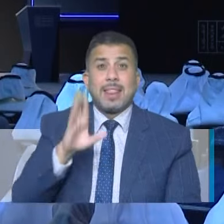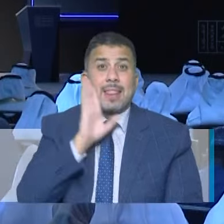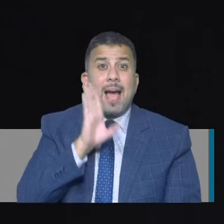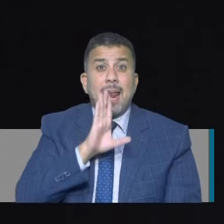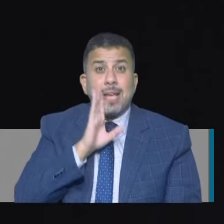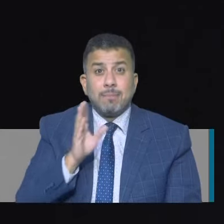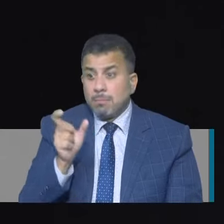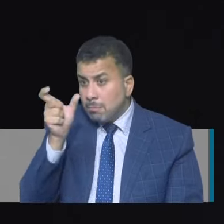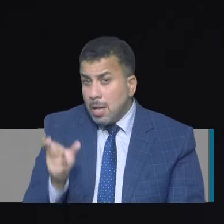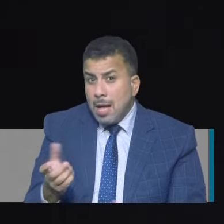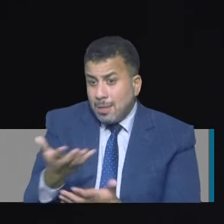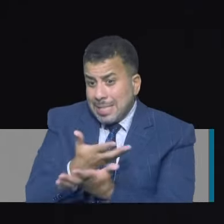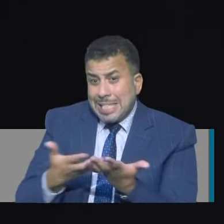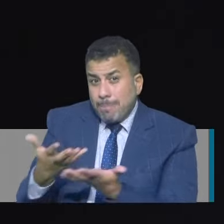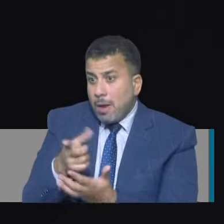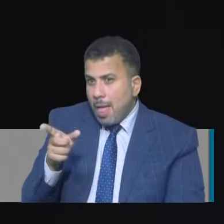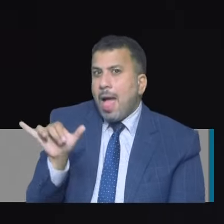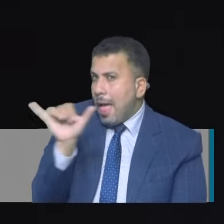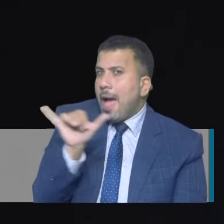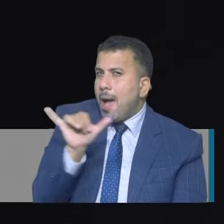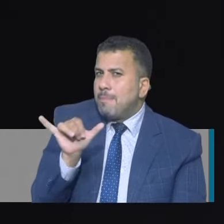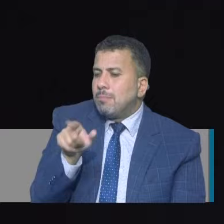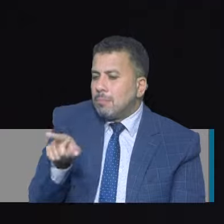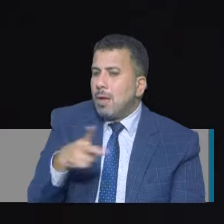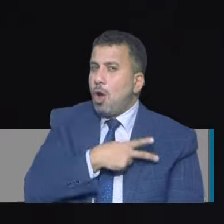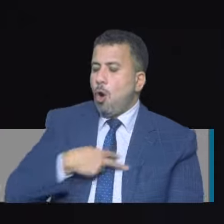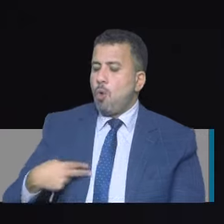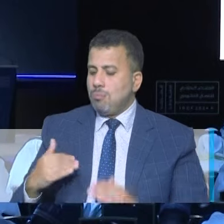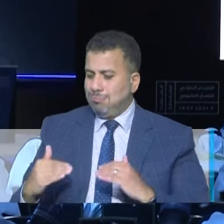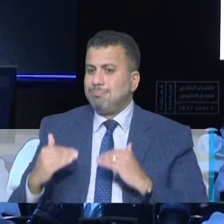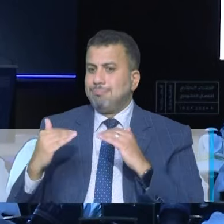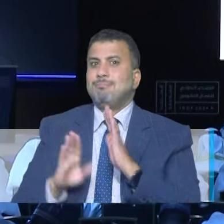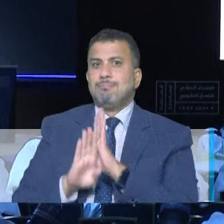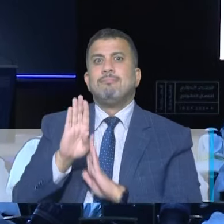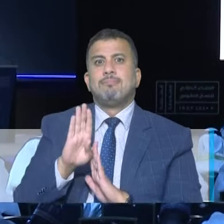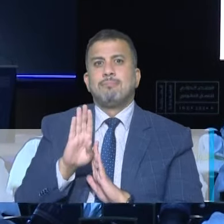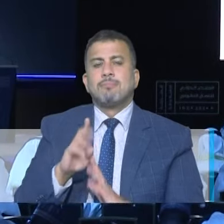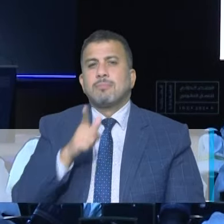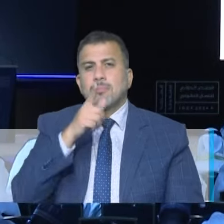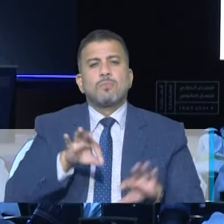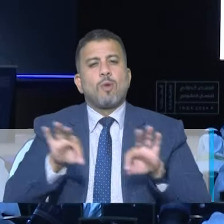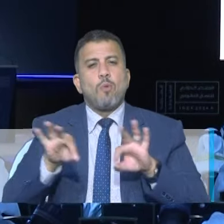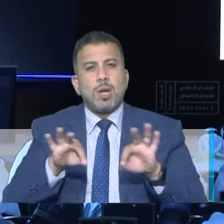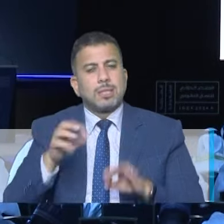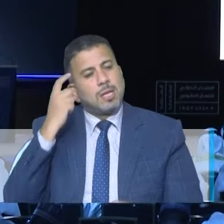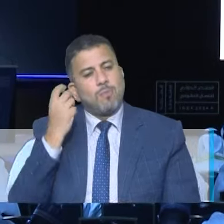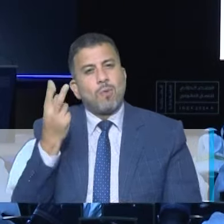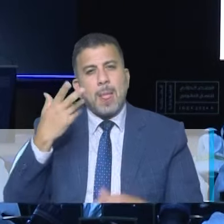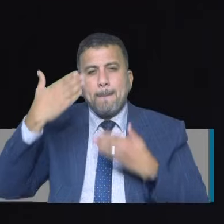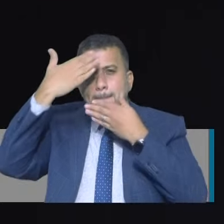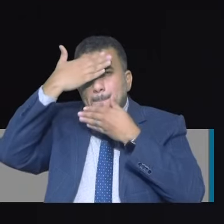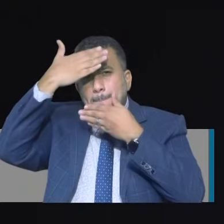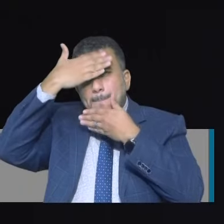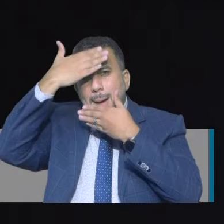هو الاستثمار الاهم الذي يمكن لاي حكومه ان تقوم به واشار المهندس والمخترع المغربي